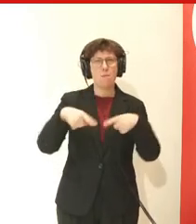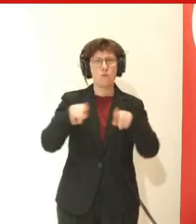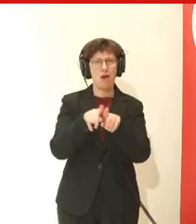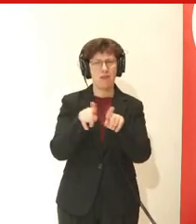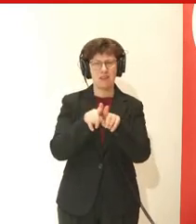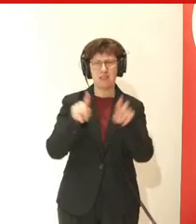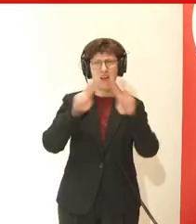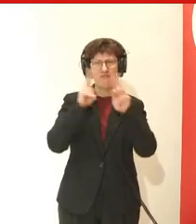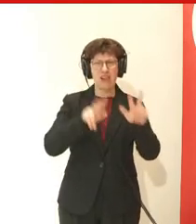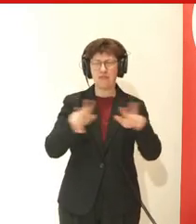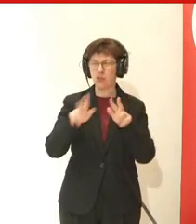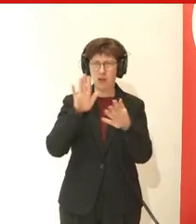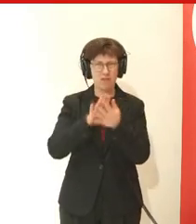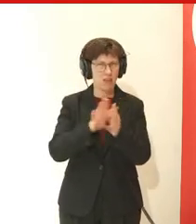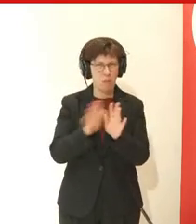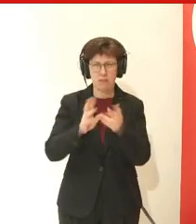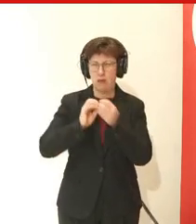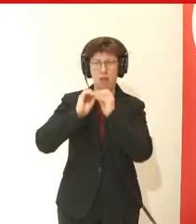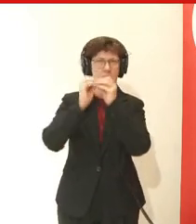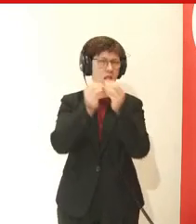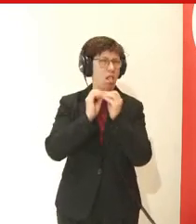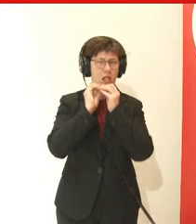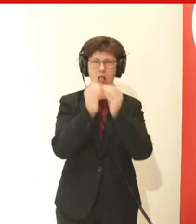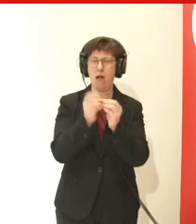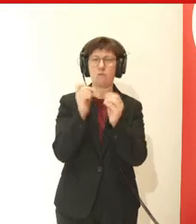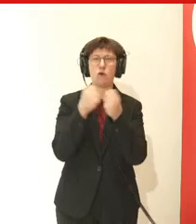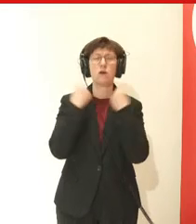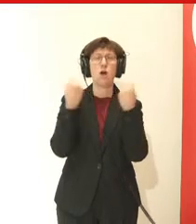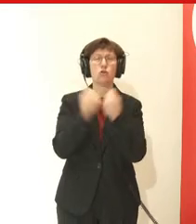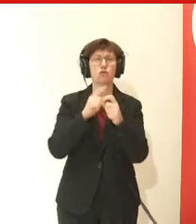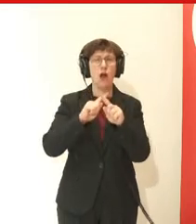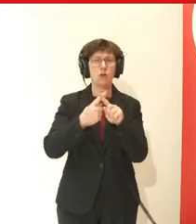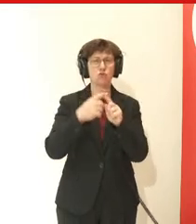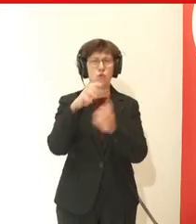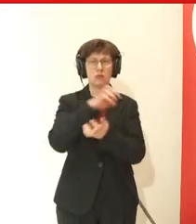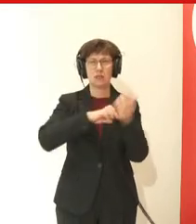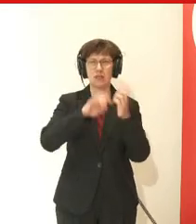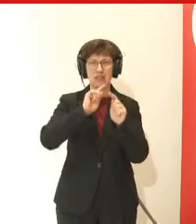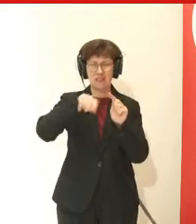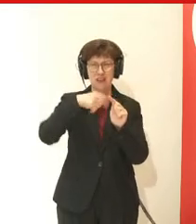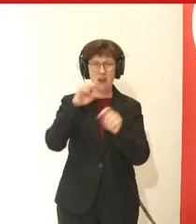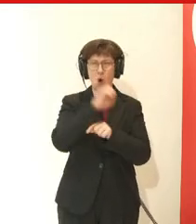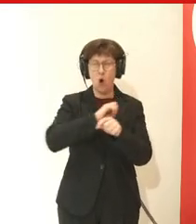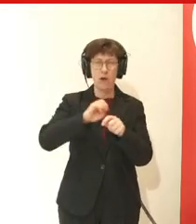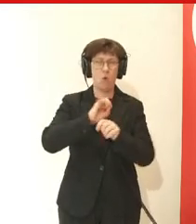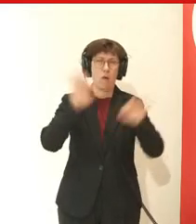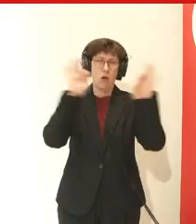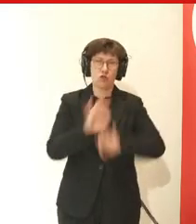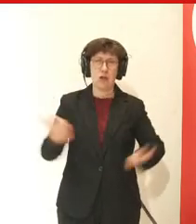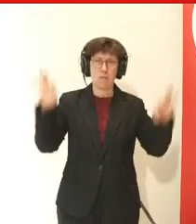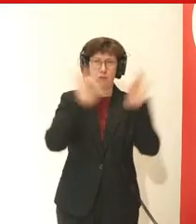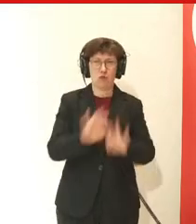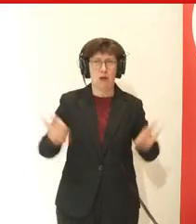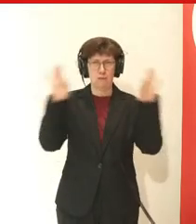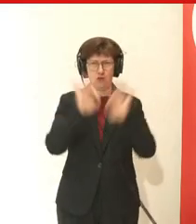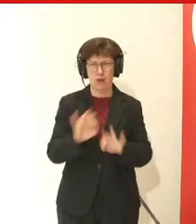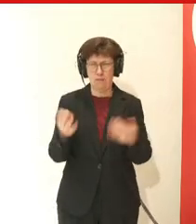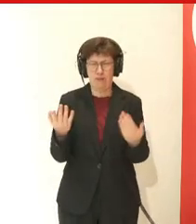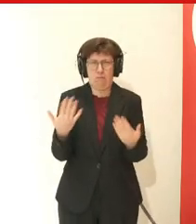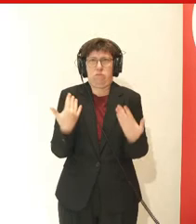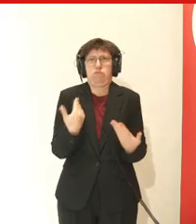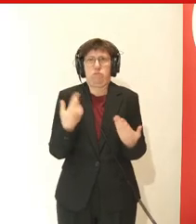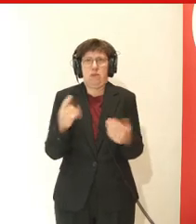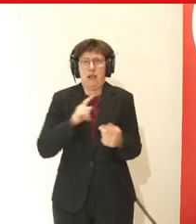kam als die staatsschuldenkrise kurz danach in europa so relevant wurde